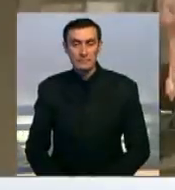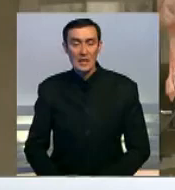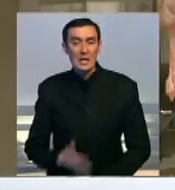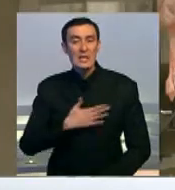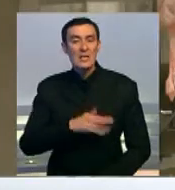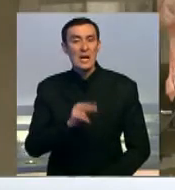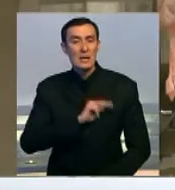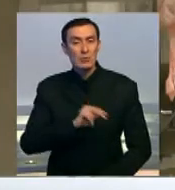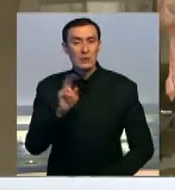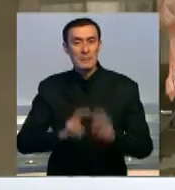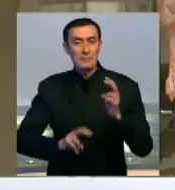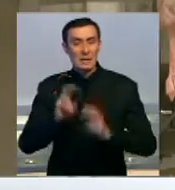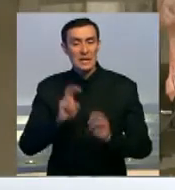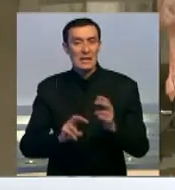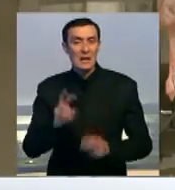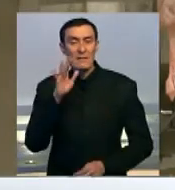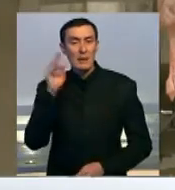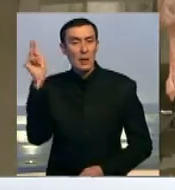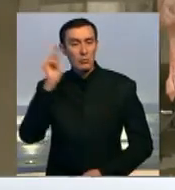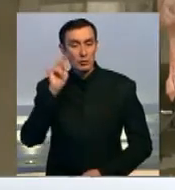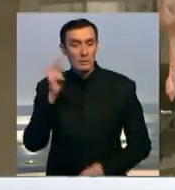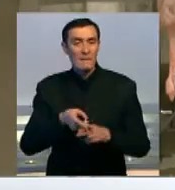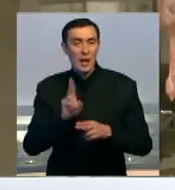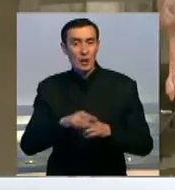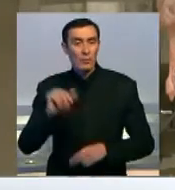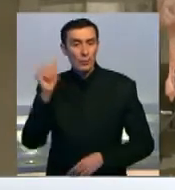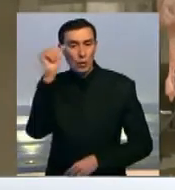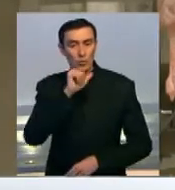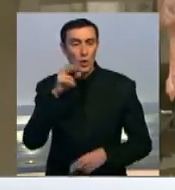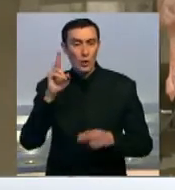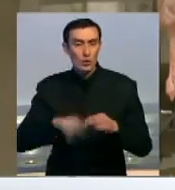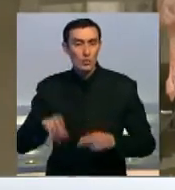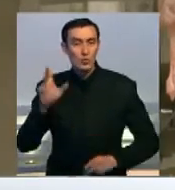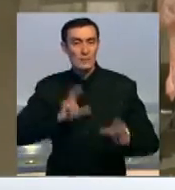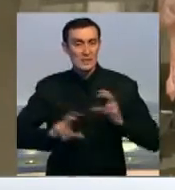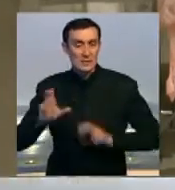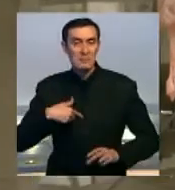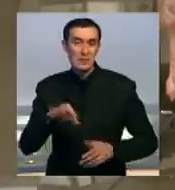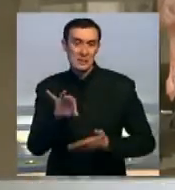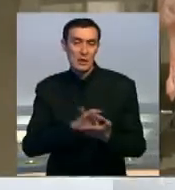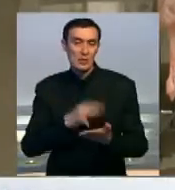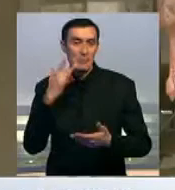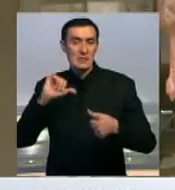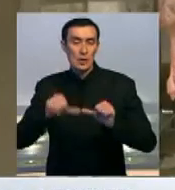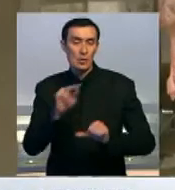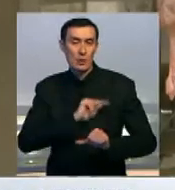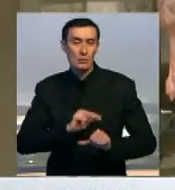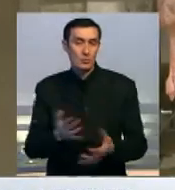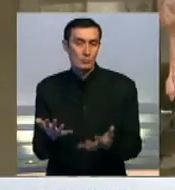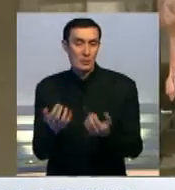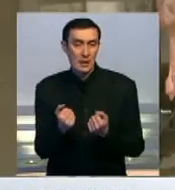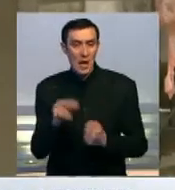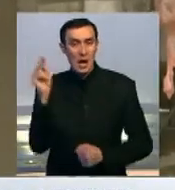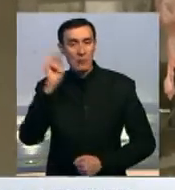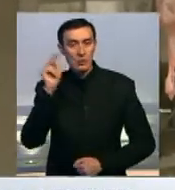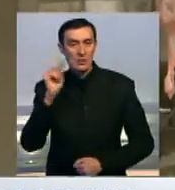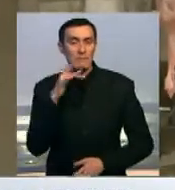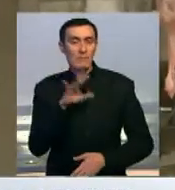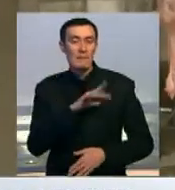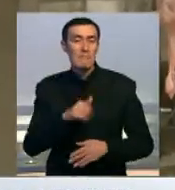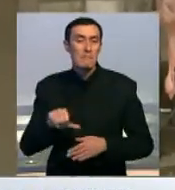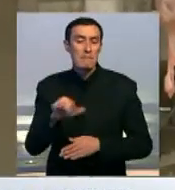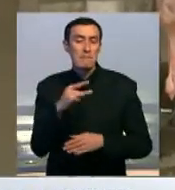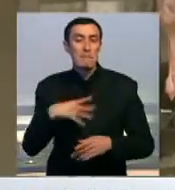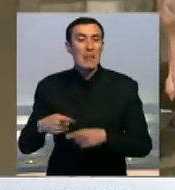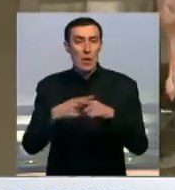Я работал на предприятии еще во время учебы. В этом году окончил университет, и меня взяли на постоянную работу. Прошел обучение в Белоруссии.